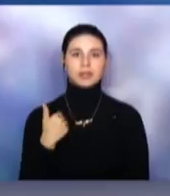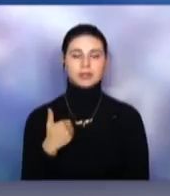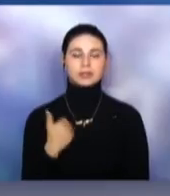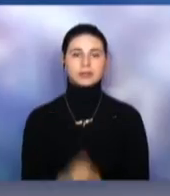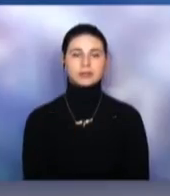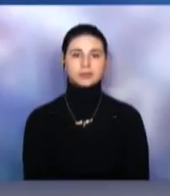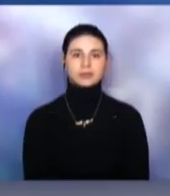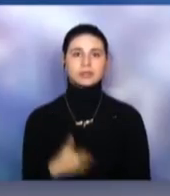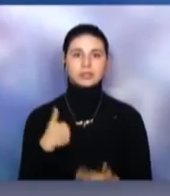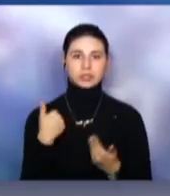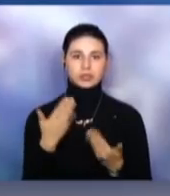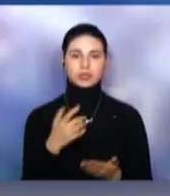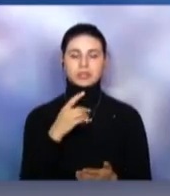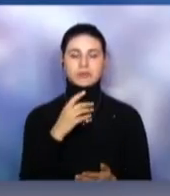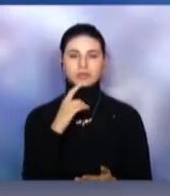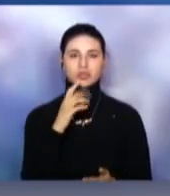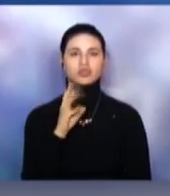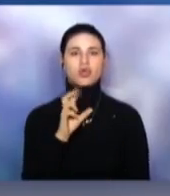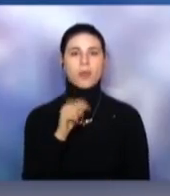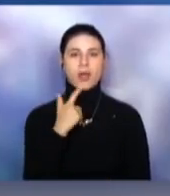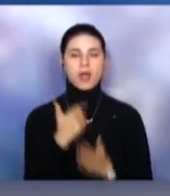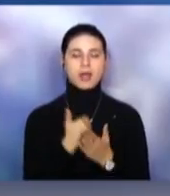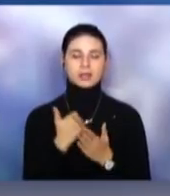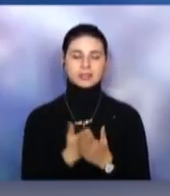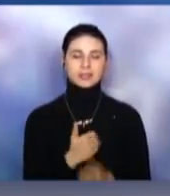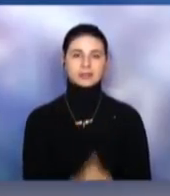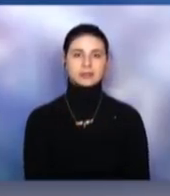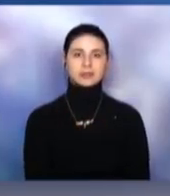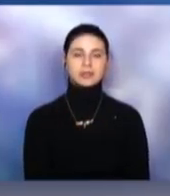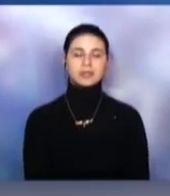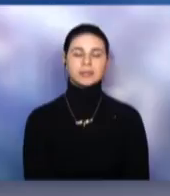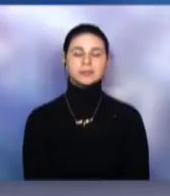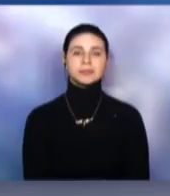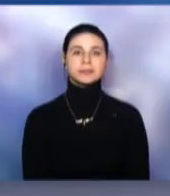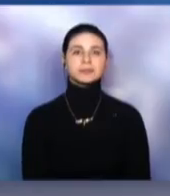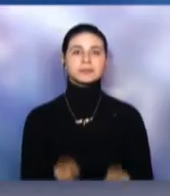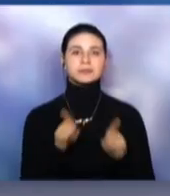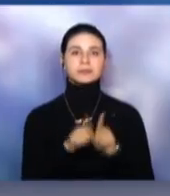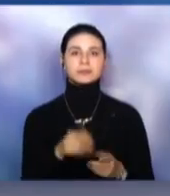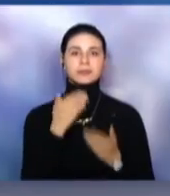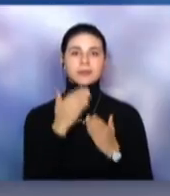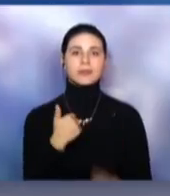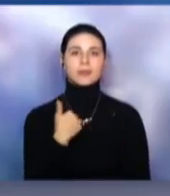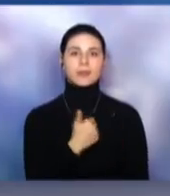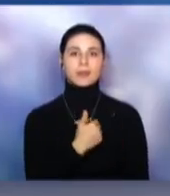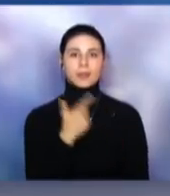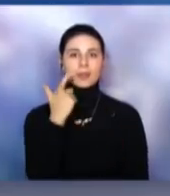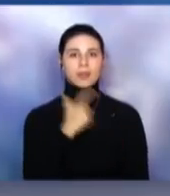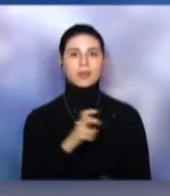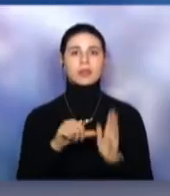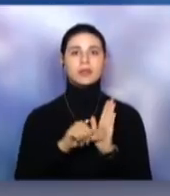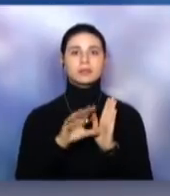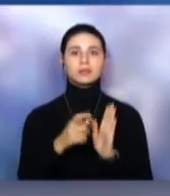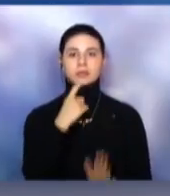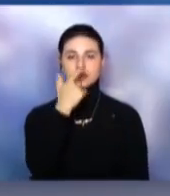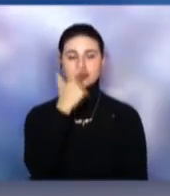გამარჯობა, მარი გილოცავთ შობა ახალ. გვაძლევთ თქვენს ასევე. ასეთ შეკითხვა ამ კონკრეტულ განმარობაში ვარ კარგად, ვარ 65